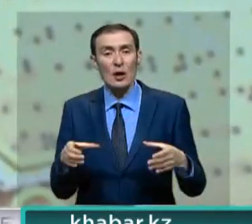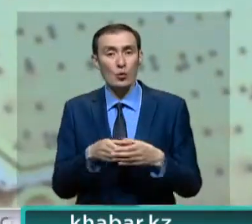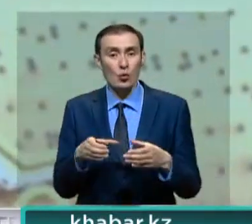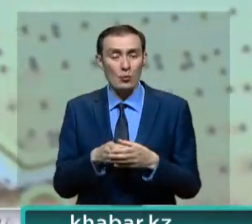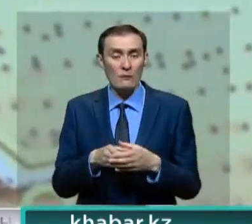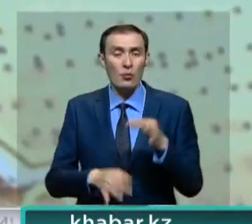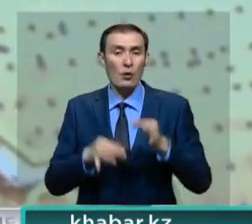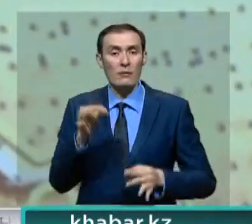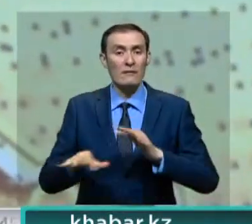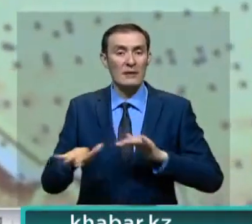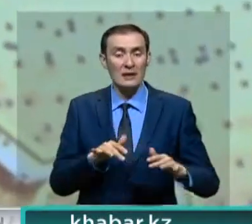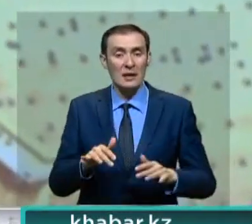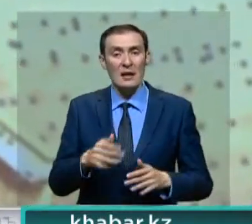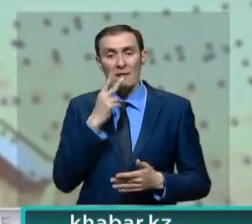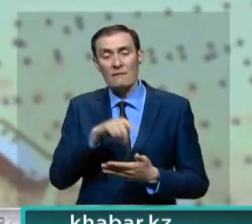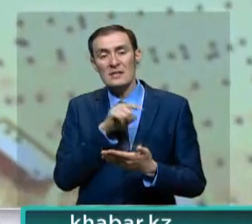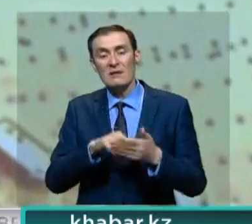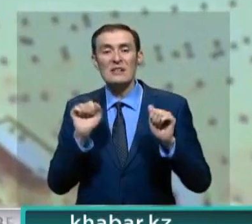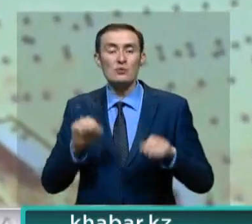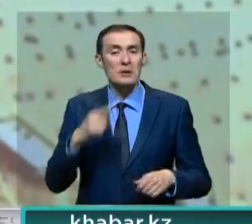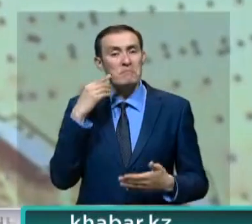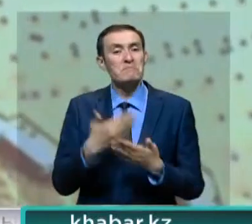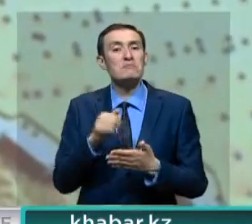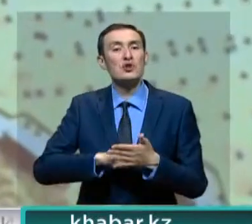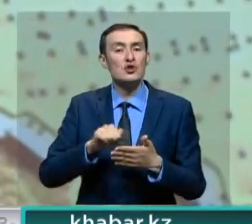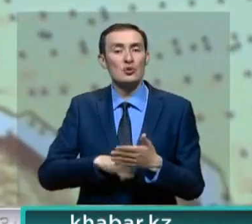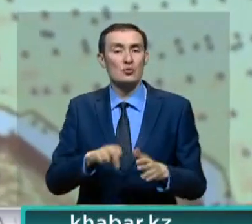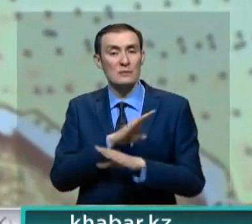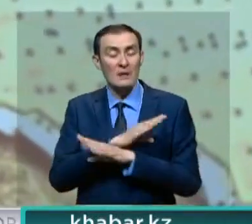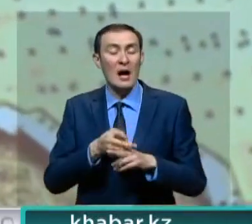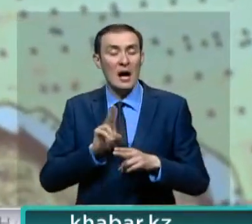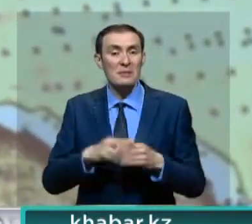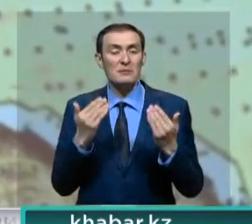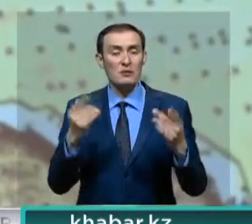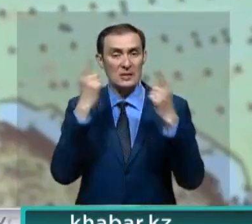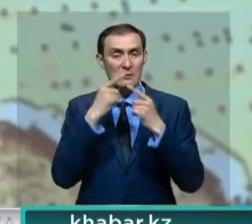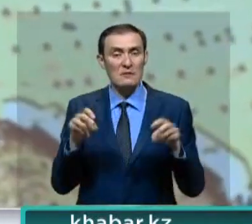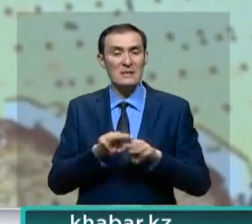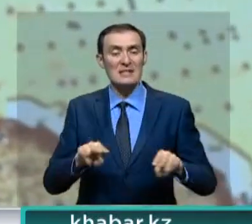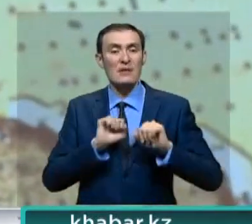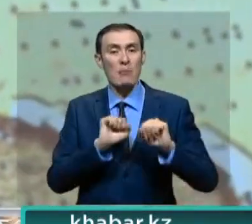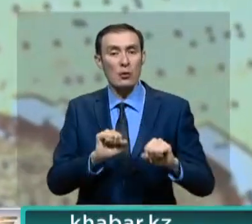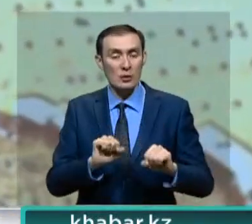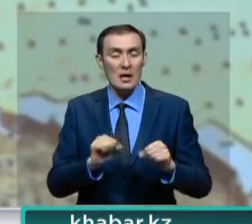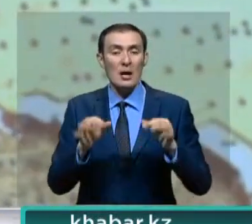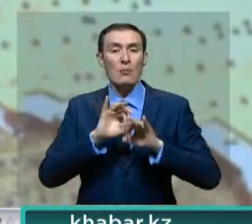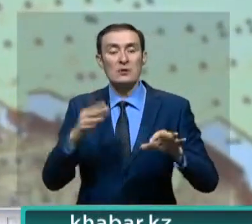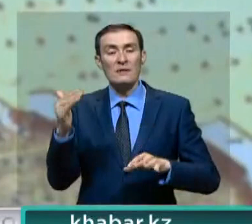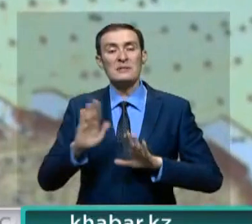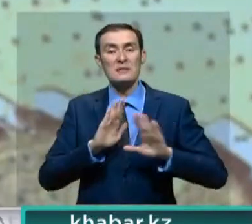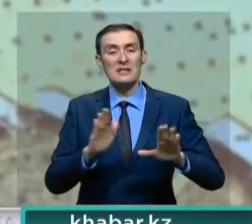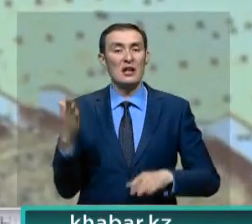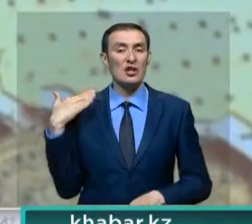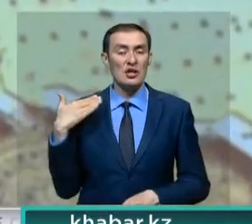В рамках уголовного дела рассматриваются все возможные версии произошедшего. Об этом сегодня сообщили в Министерстве обороны. По словам